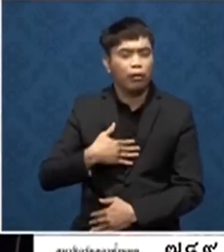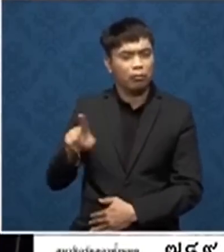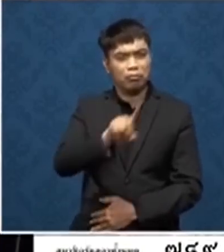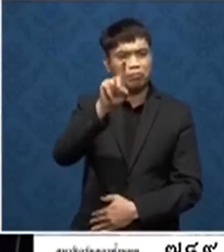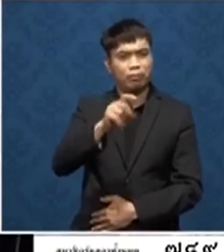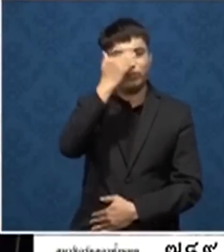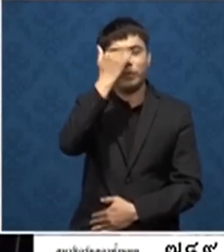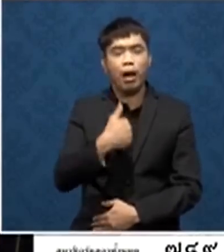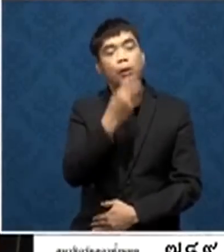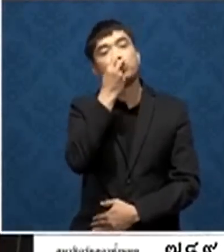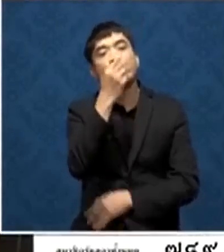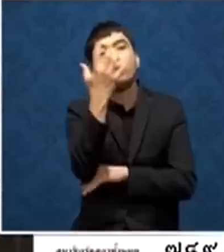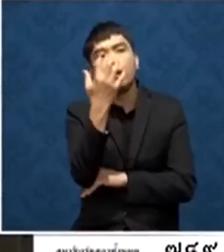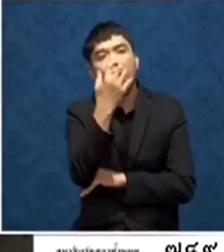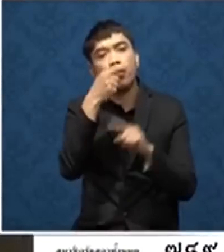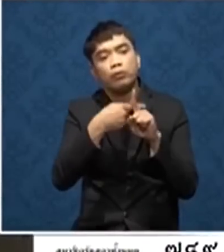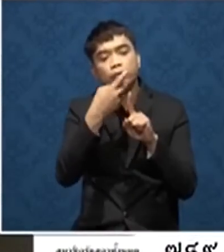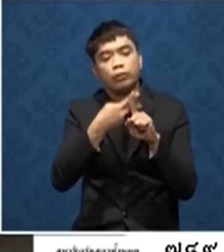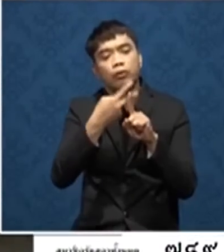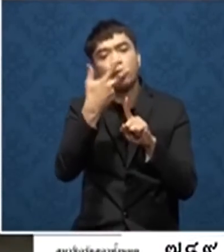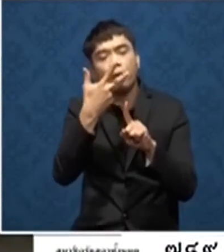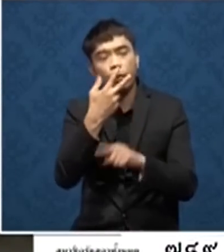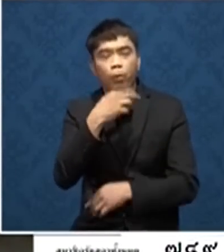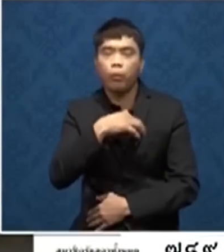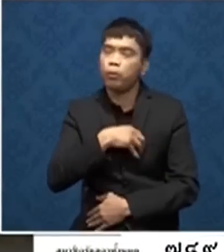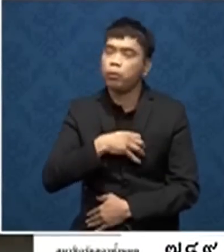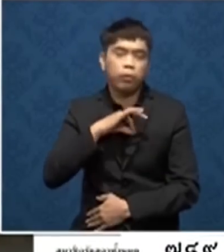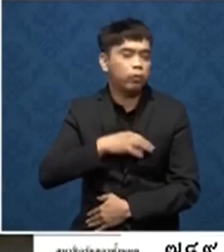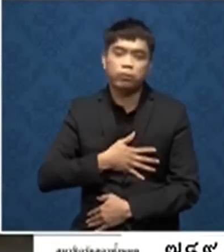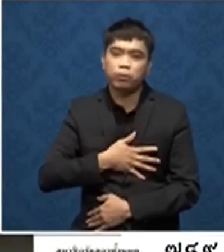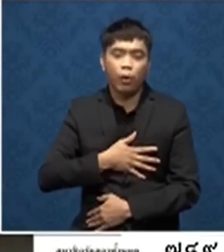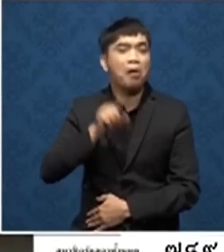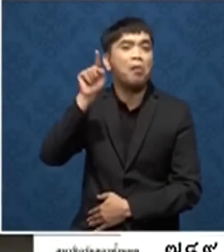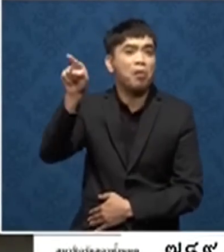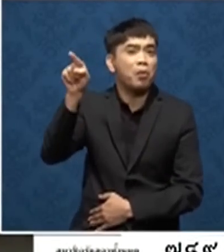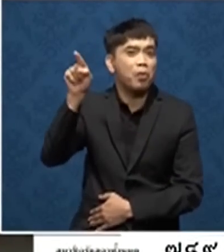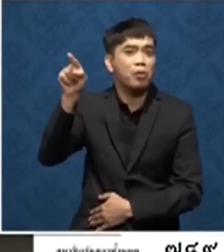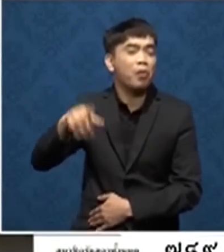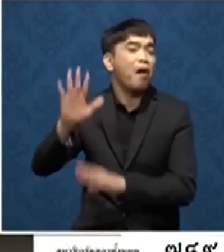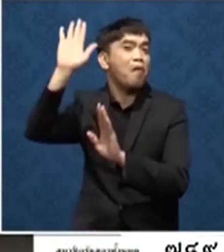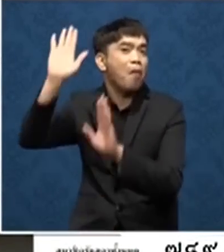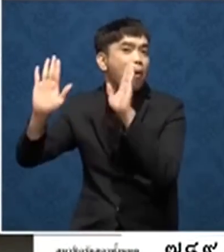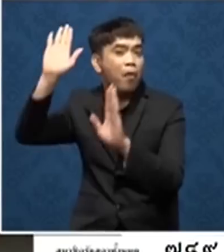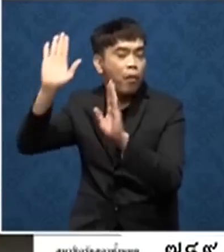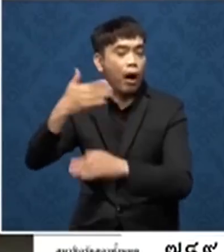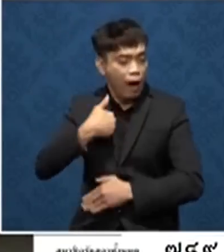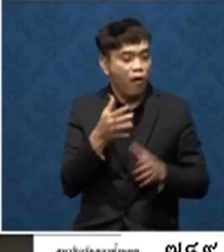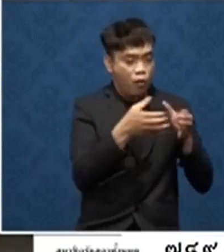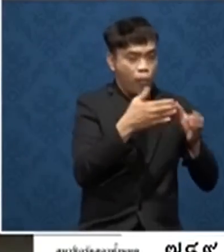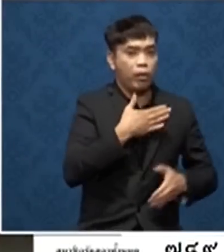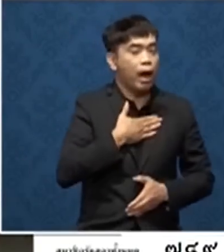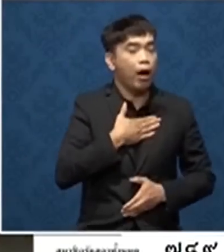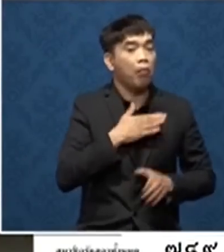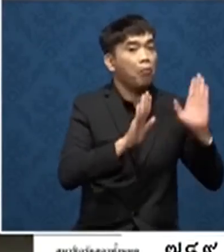ผมนั่งดูข่าวมา 3-4เดือนผมเรียนด้วยความเคารพว่าเขาบอกว่าฝั่งนู้นฝั่งประชาธิปไตยแล้วฝั่งผมมาจากไหนวะ